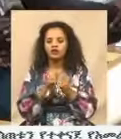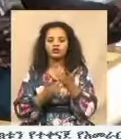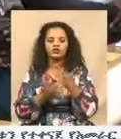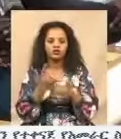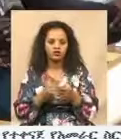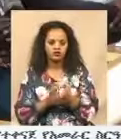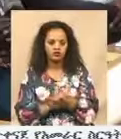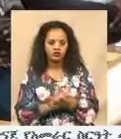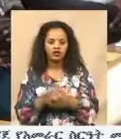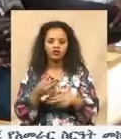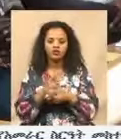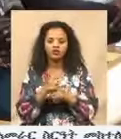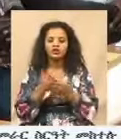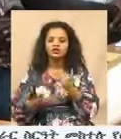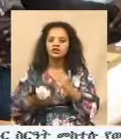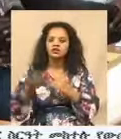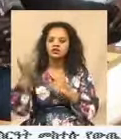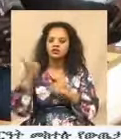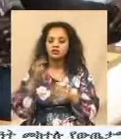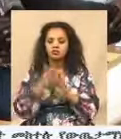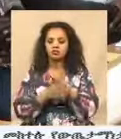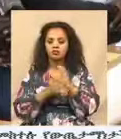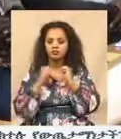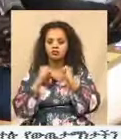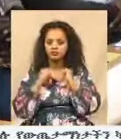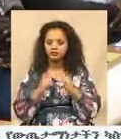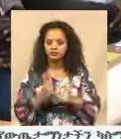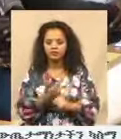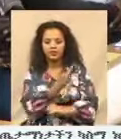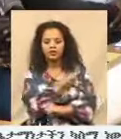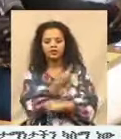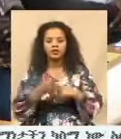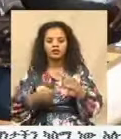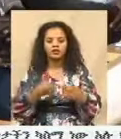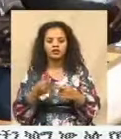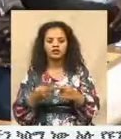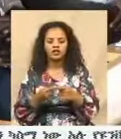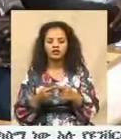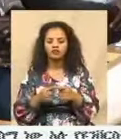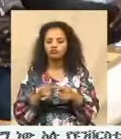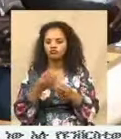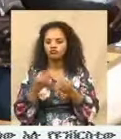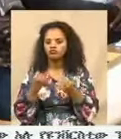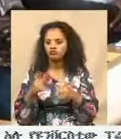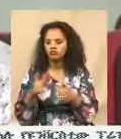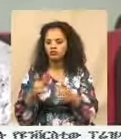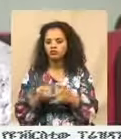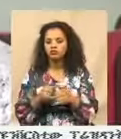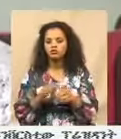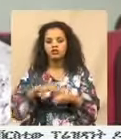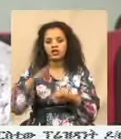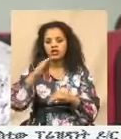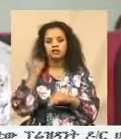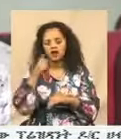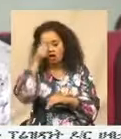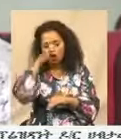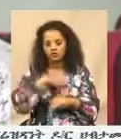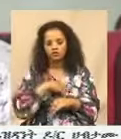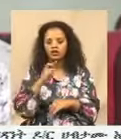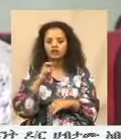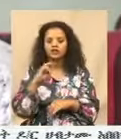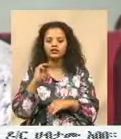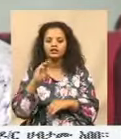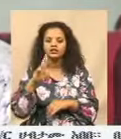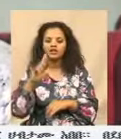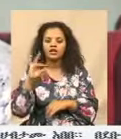ተወያይቷል። ቢሮ ከዚህ በፊት ማከናወን በቻለው የክትባት ሂደት ሚዲያዎች የተጫወቱት ሚና ጉልህ ነበር ያሉት አቶ ቀድርላ